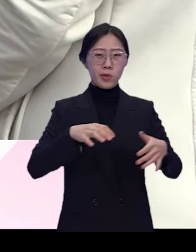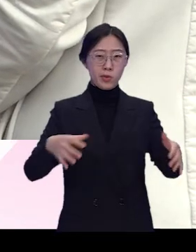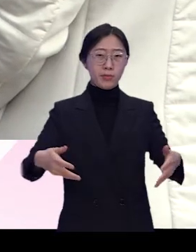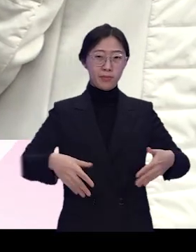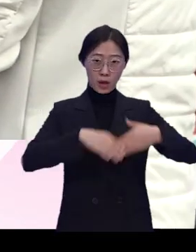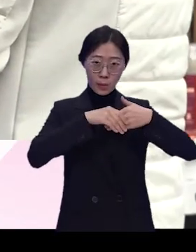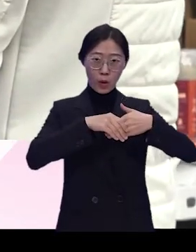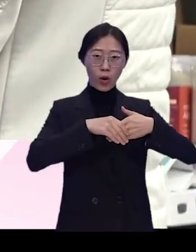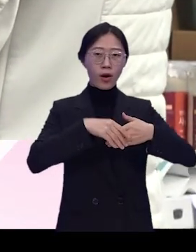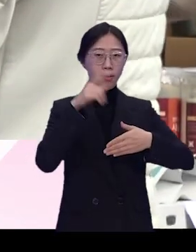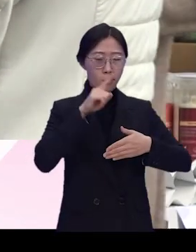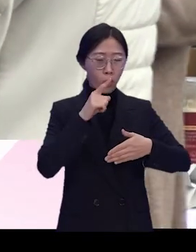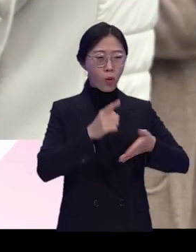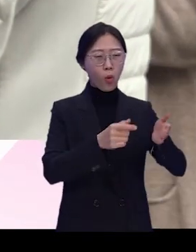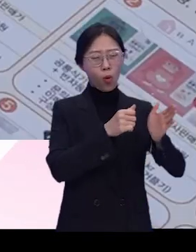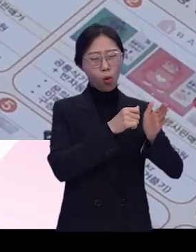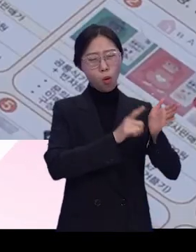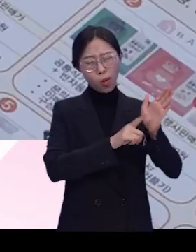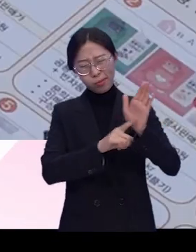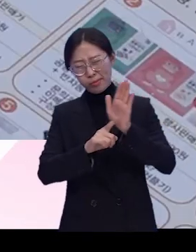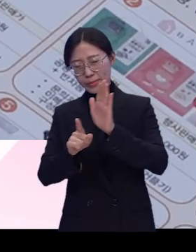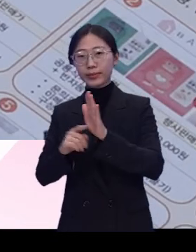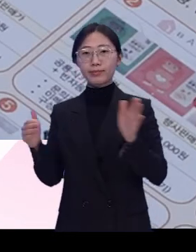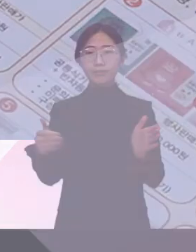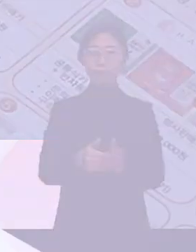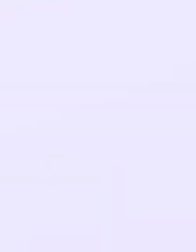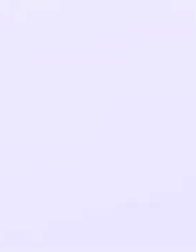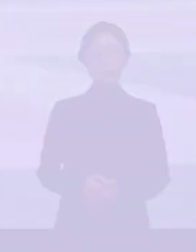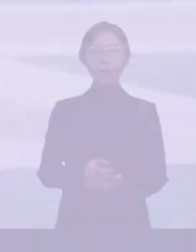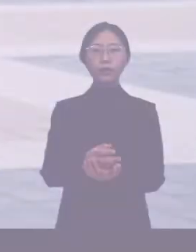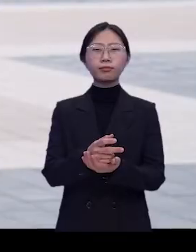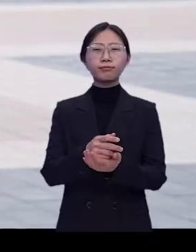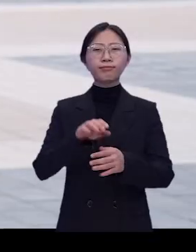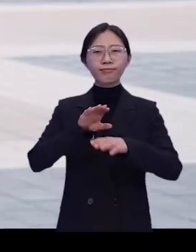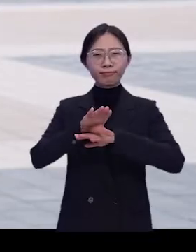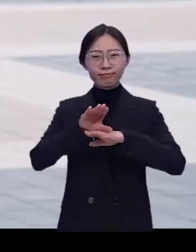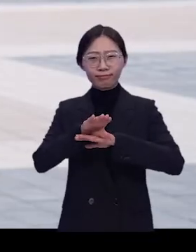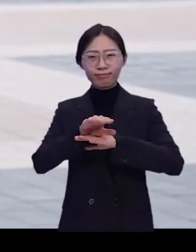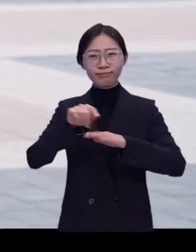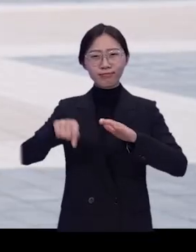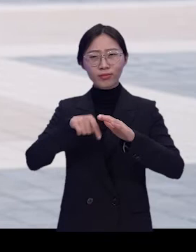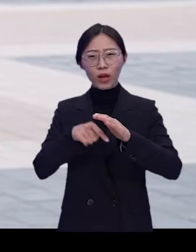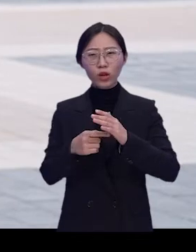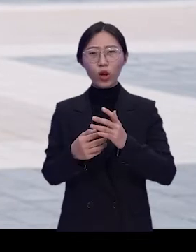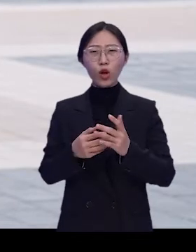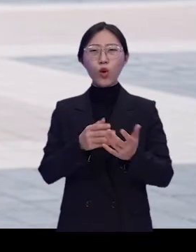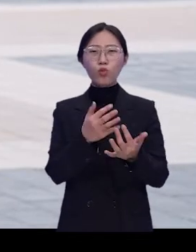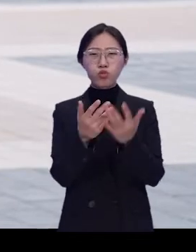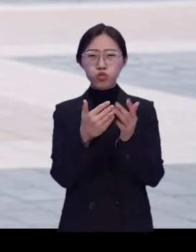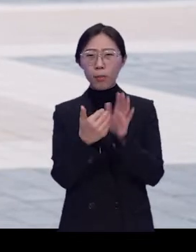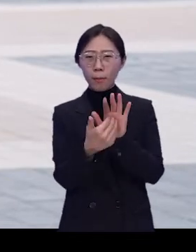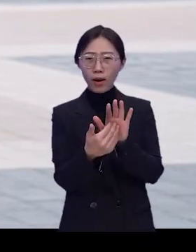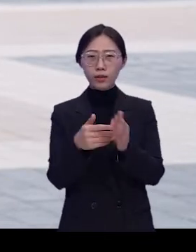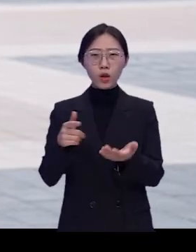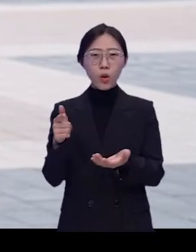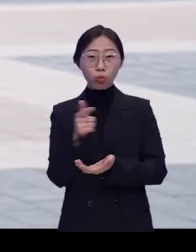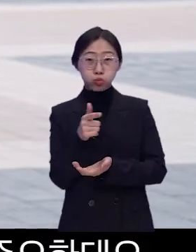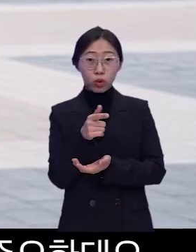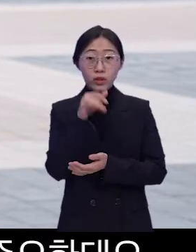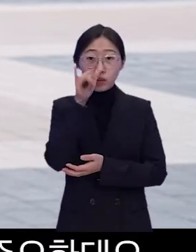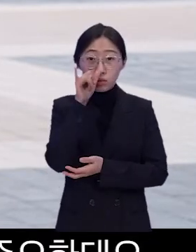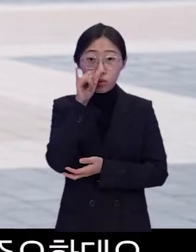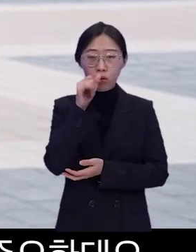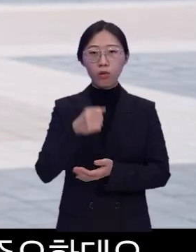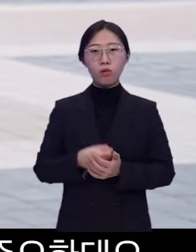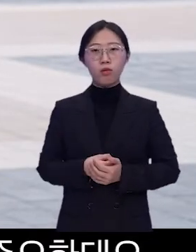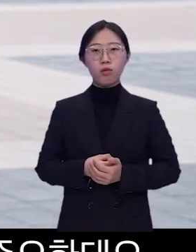위해 열띤 판매장터 홍보 활동을 펼쳤습니다. 차량용 소화기, 여러분의 차엔 빛이 돼 있나요?